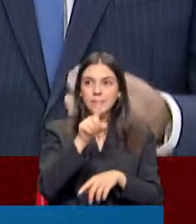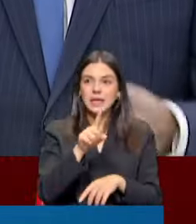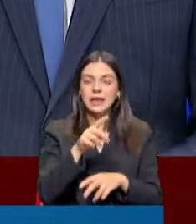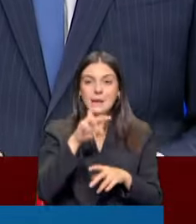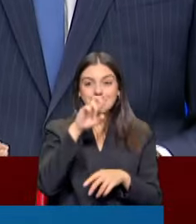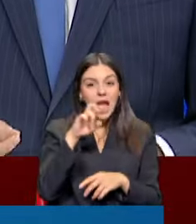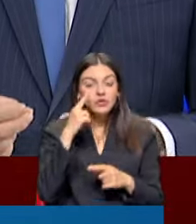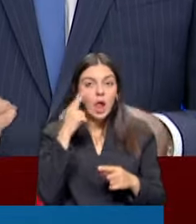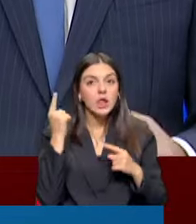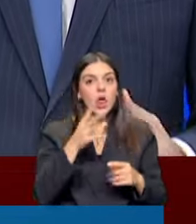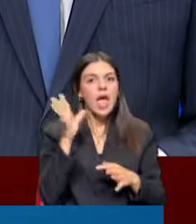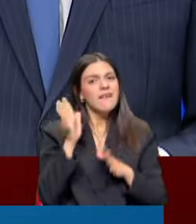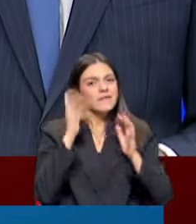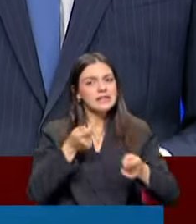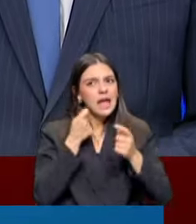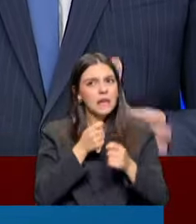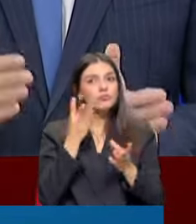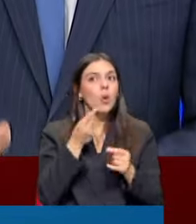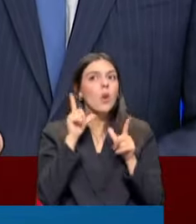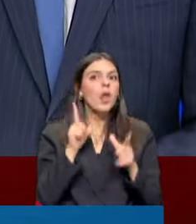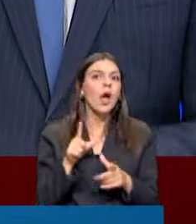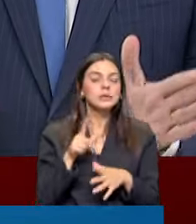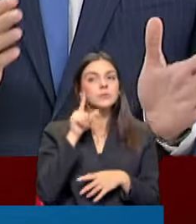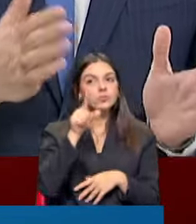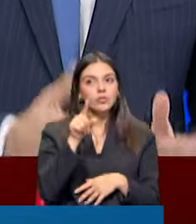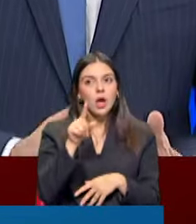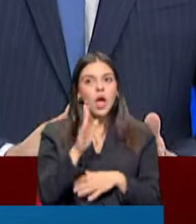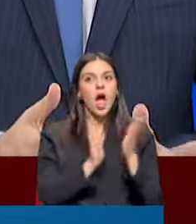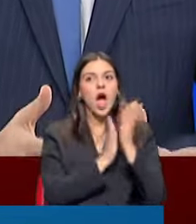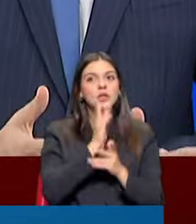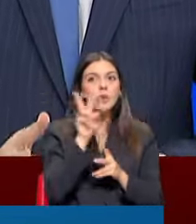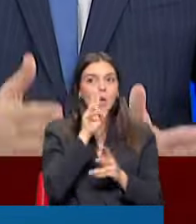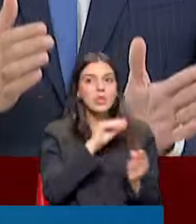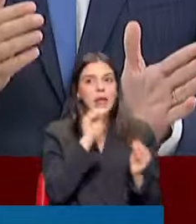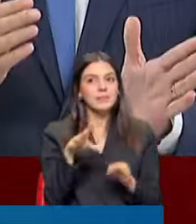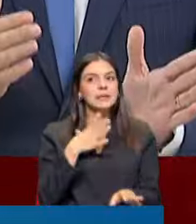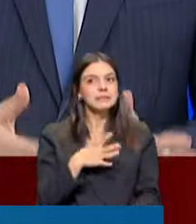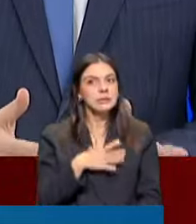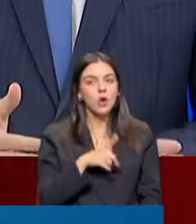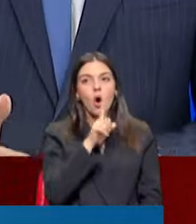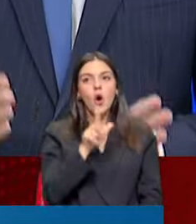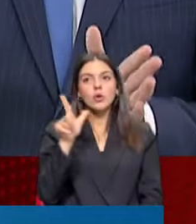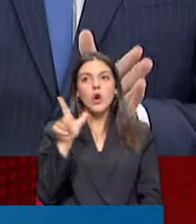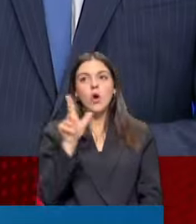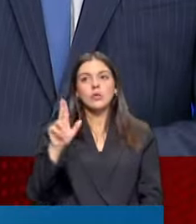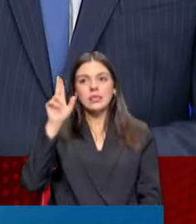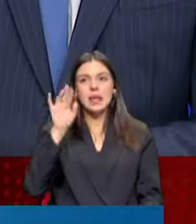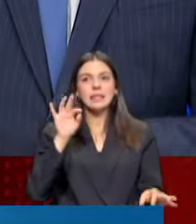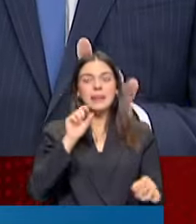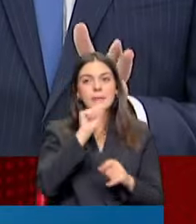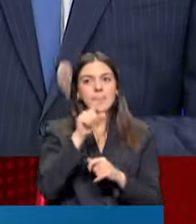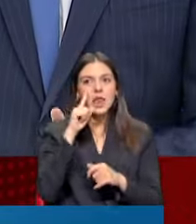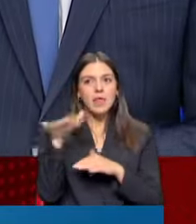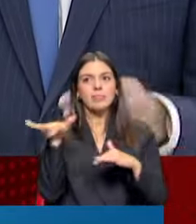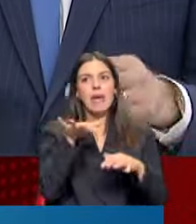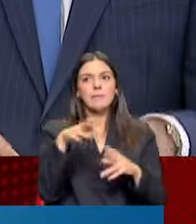kurtarma personeli o kadar büyük bir ihtiyaç ki. Bunu Ataşehir'e modellemek istedik ve 17 mahallemizde deprem